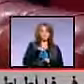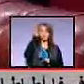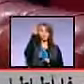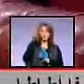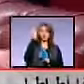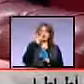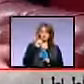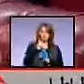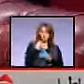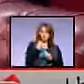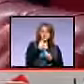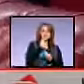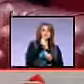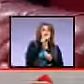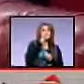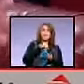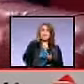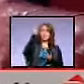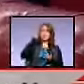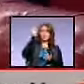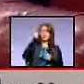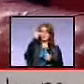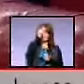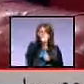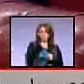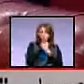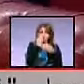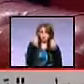كده. ايه الاسماء؟ قال لي بس لو سمحت ايه استاذ شريف عايز اشوفك بكره.